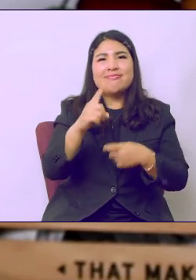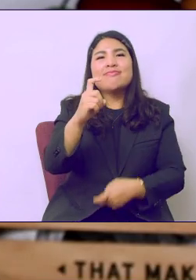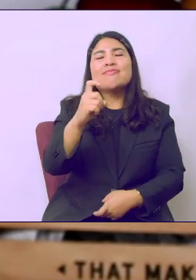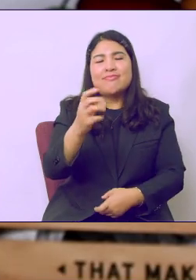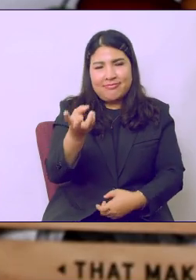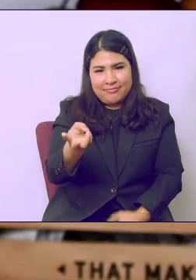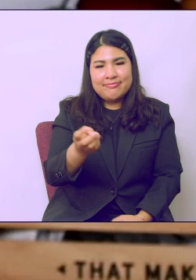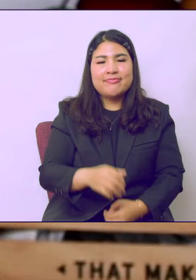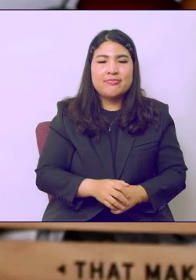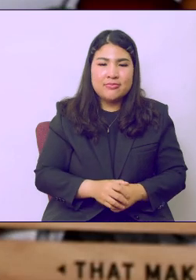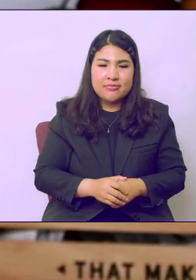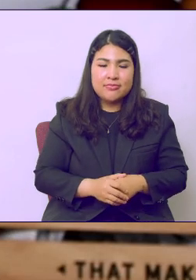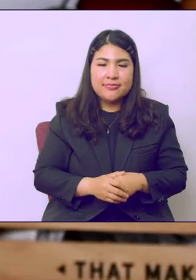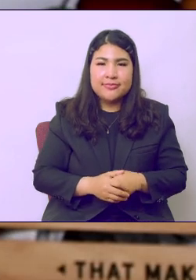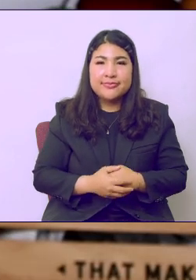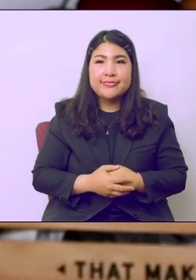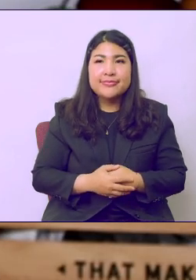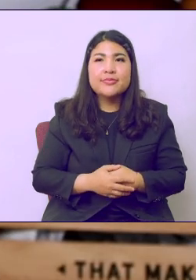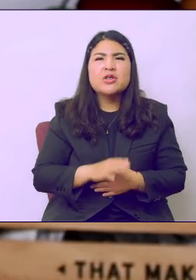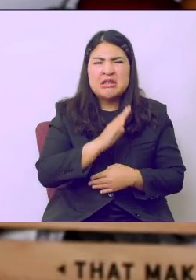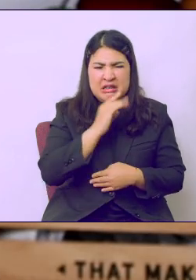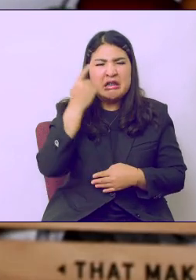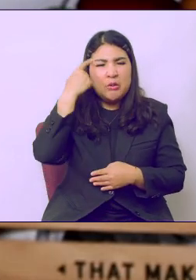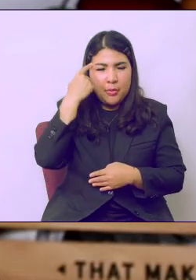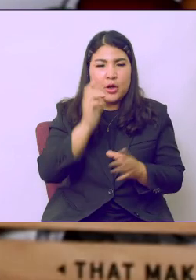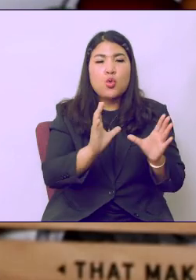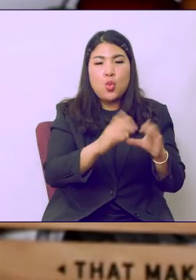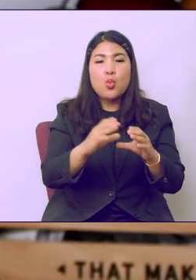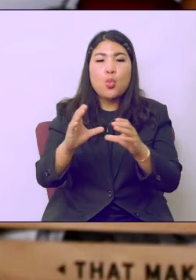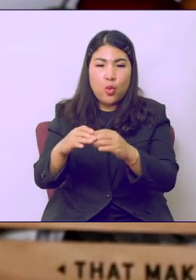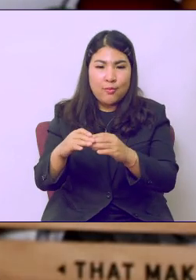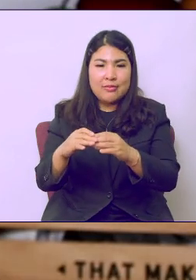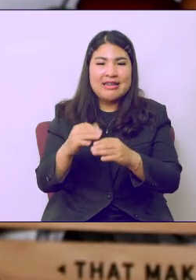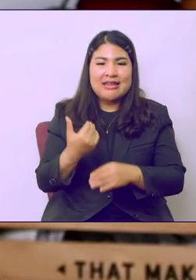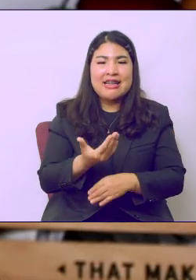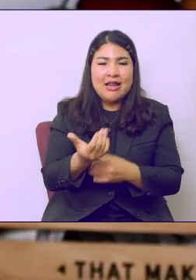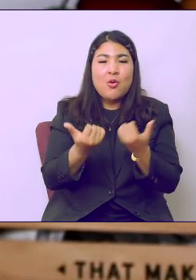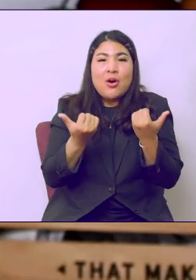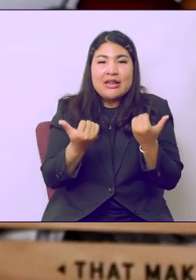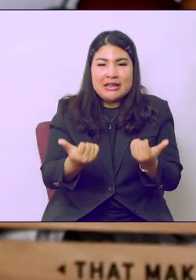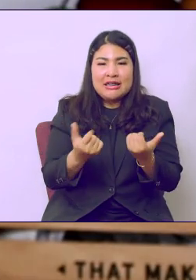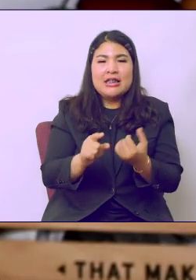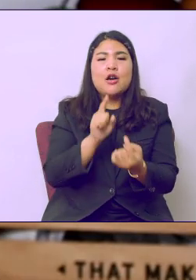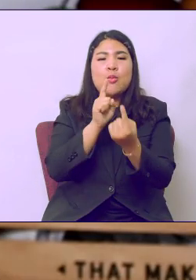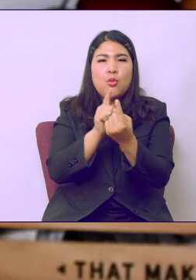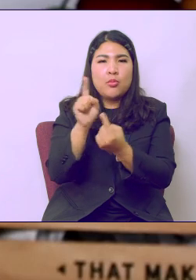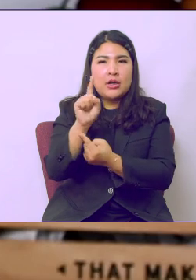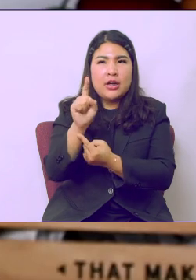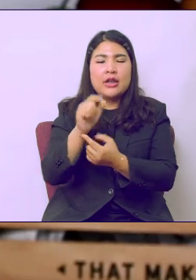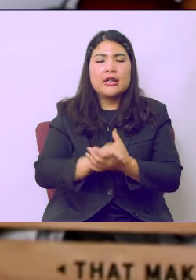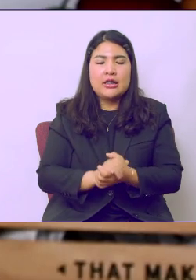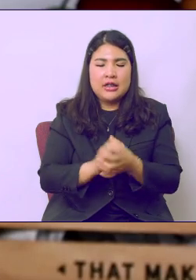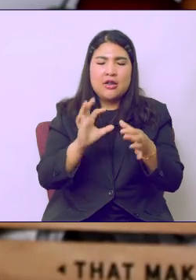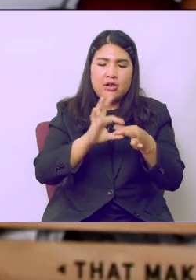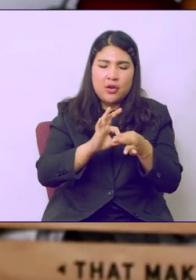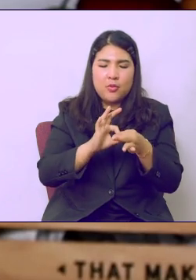ลงเงี้ยครับถึงบอกว่าเอ่อเป็นกลุ่มๆะกันนะครับอย่างกลุ่มน้องน้องที่มาเจอที่มูลนิธิอ่ะครับก็จะเป็นกลุ่มที่ซีเวีย